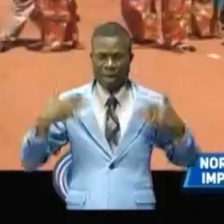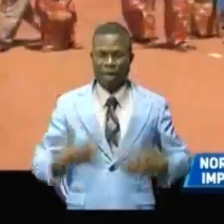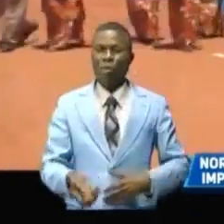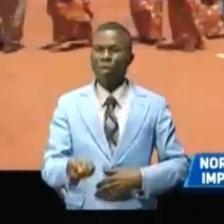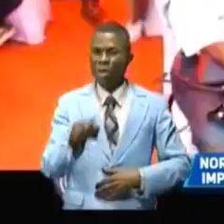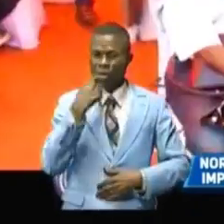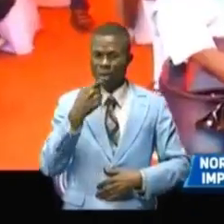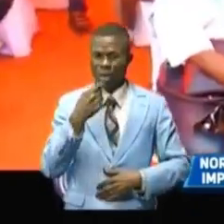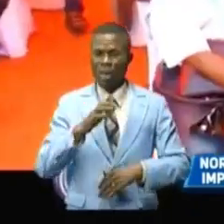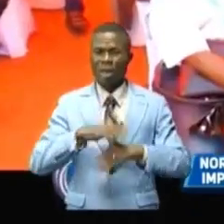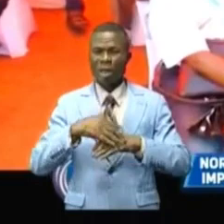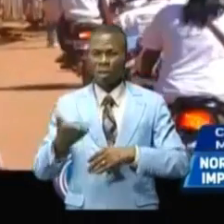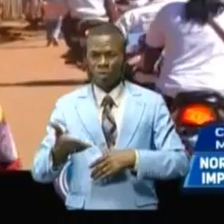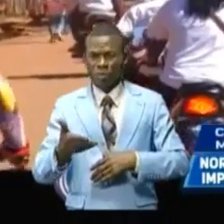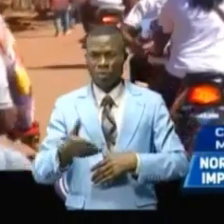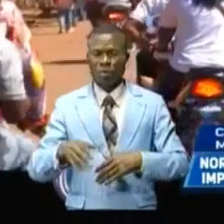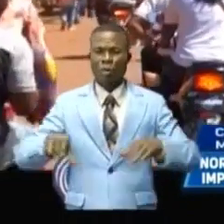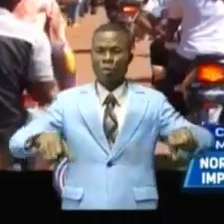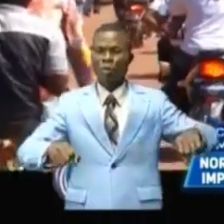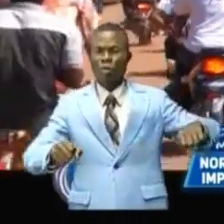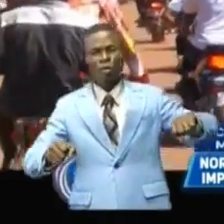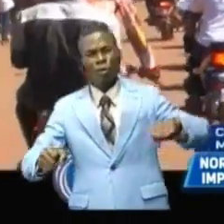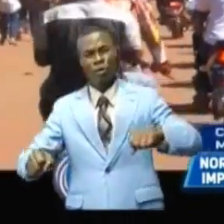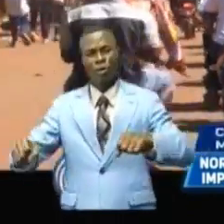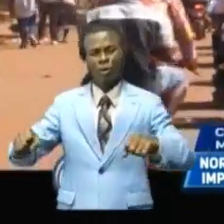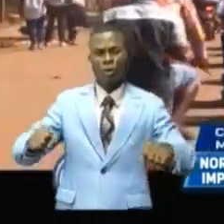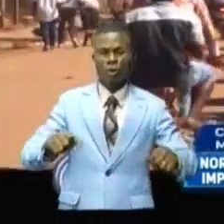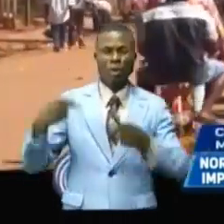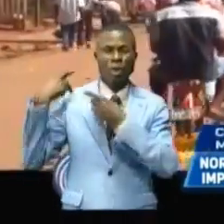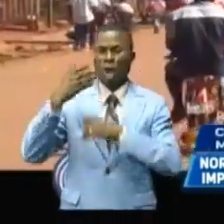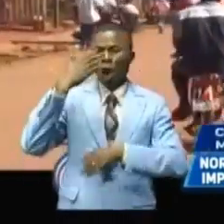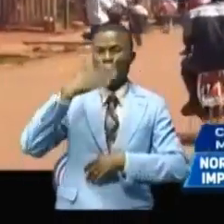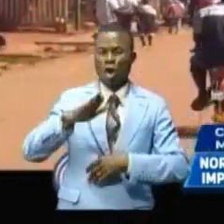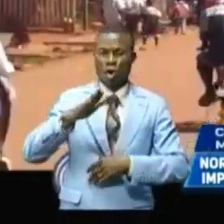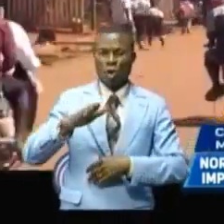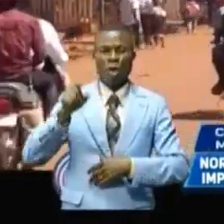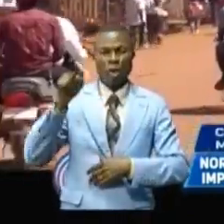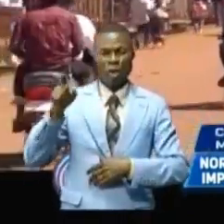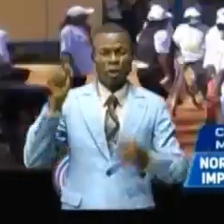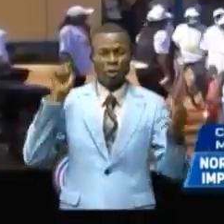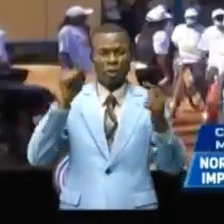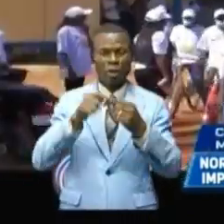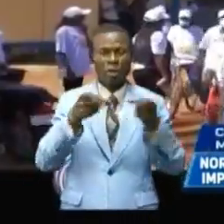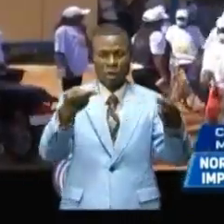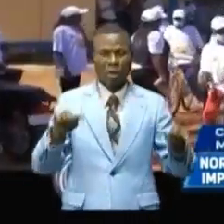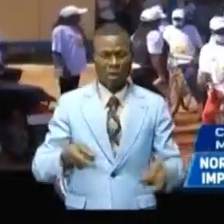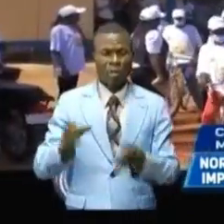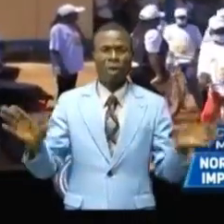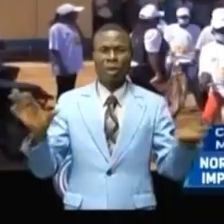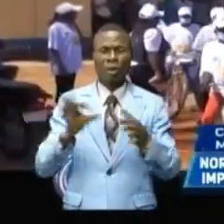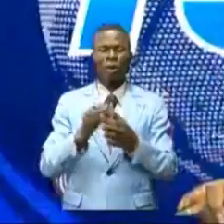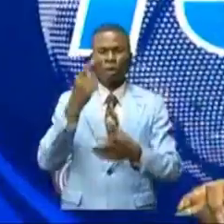imprégnée suivie d'une caravane motorisée depuis l'hôpital de Guadolité jusqu'à la place de l'Unité.